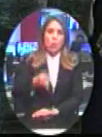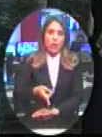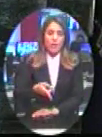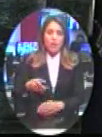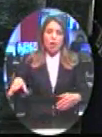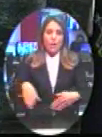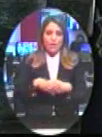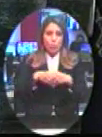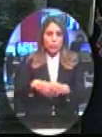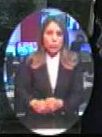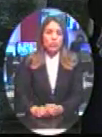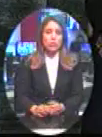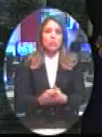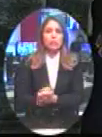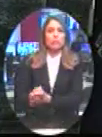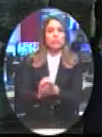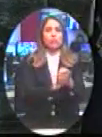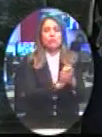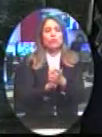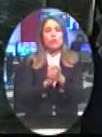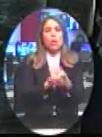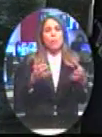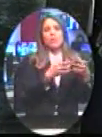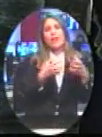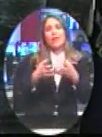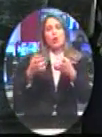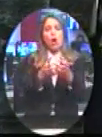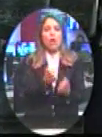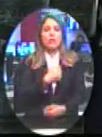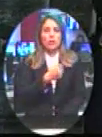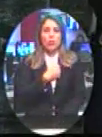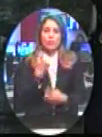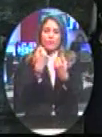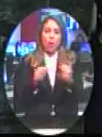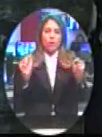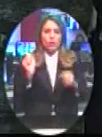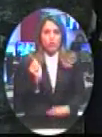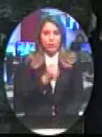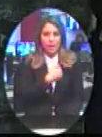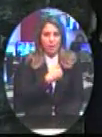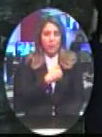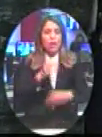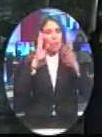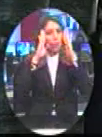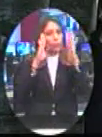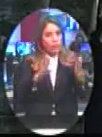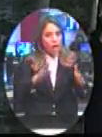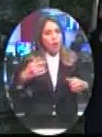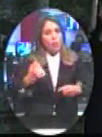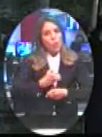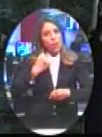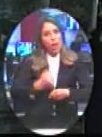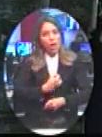לשלום בני כל הדתות ולחופש הדת, הפולחן והאמונה. יותר על